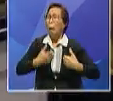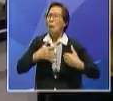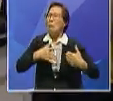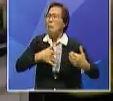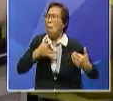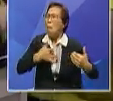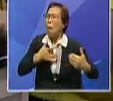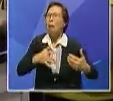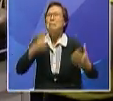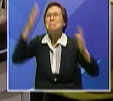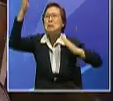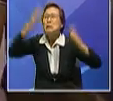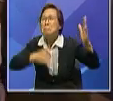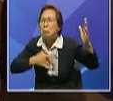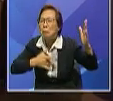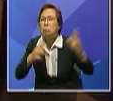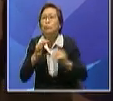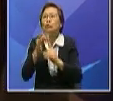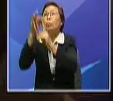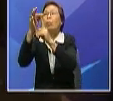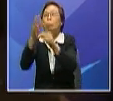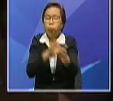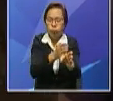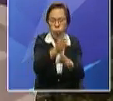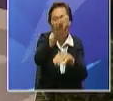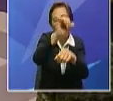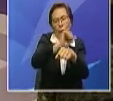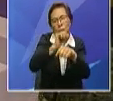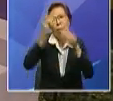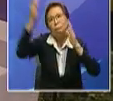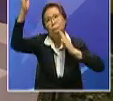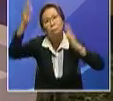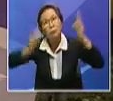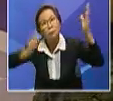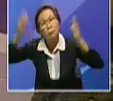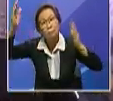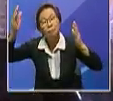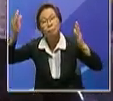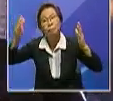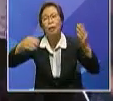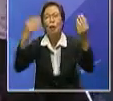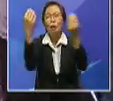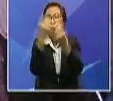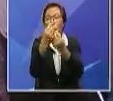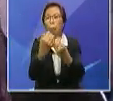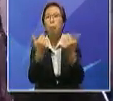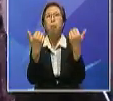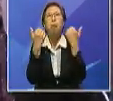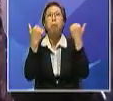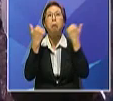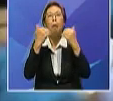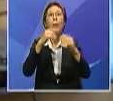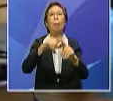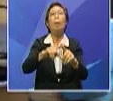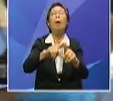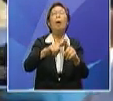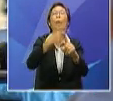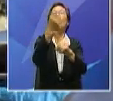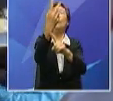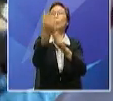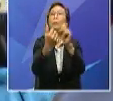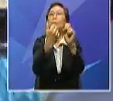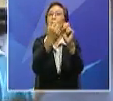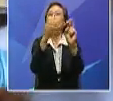dirasai oleh Blaze terutama Seto pekerjaan negara kadar pengangguran negara pada suku ke-4 kau